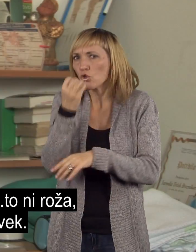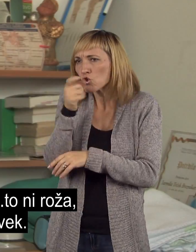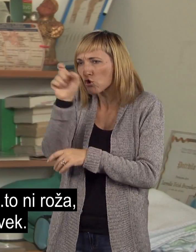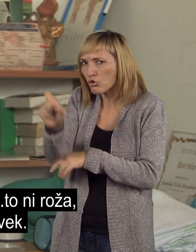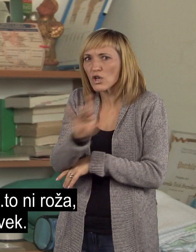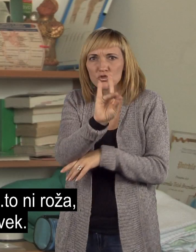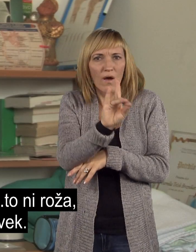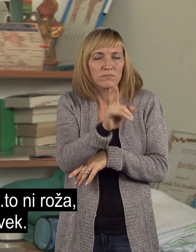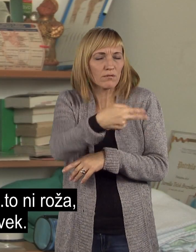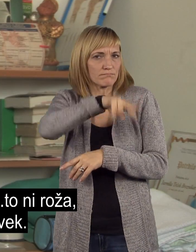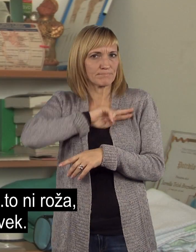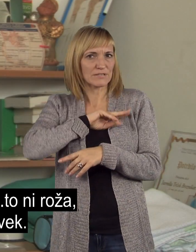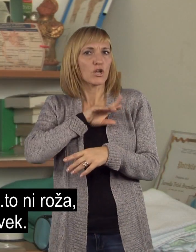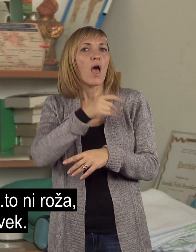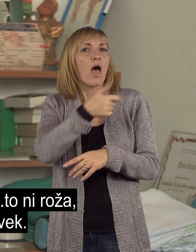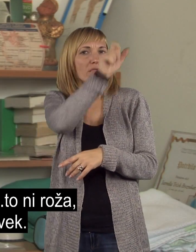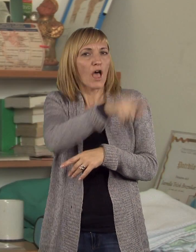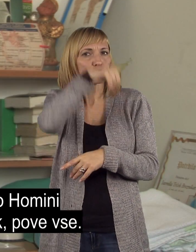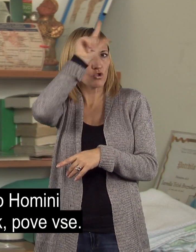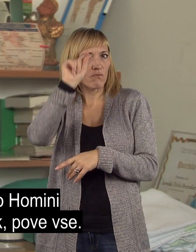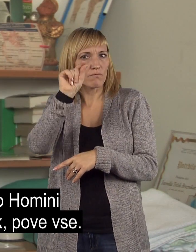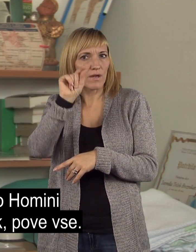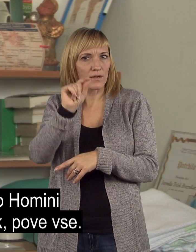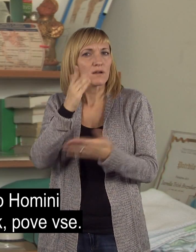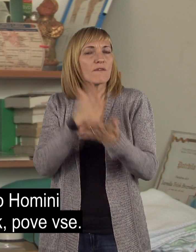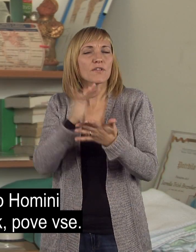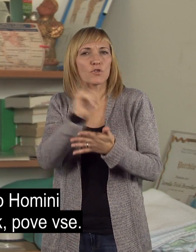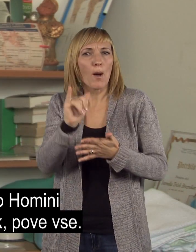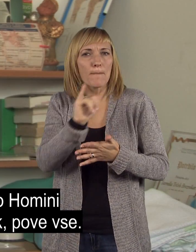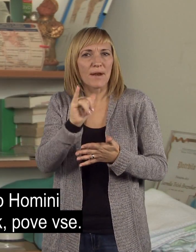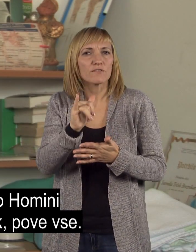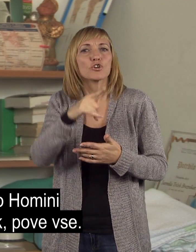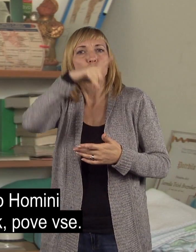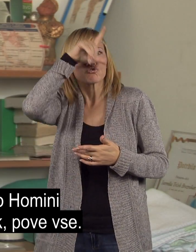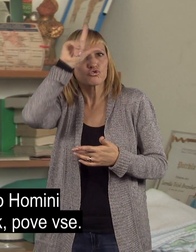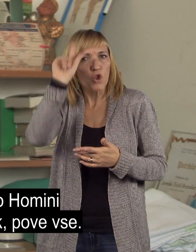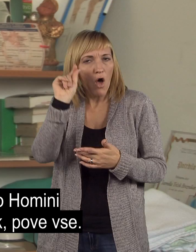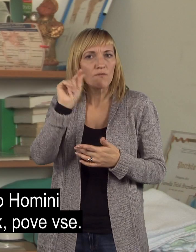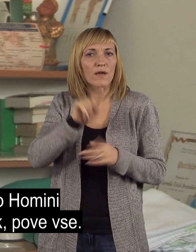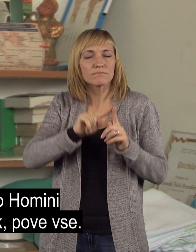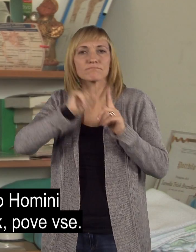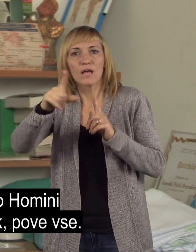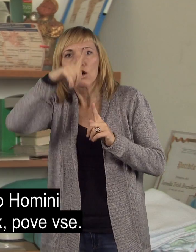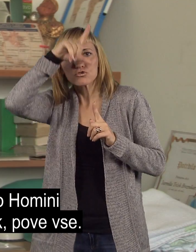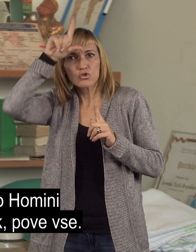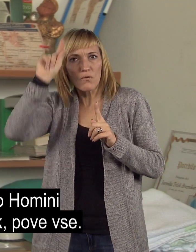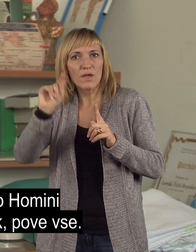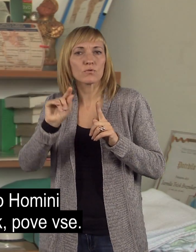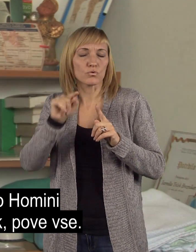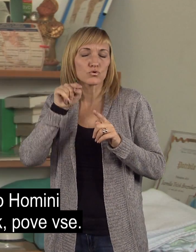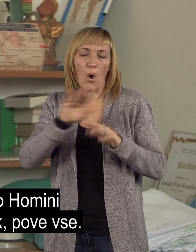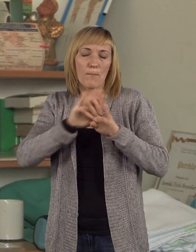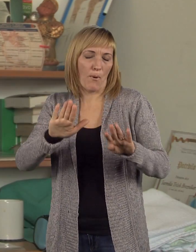ni roža, to ni žival, to je človek, Latinski pregovor homo homini lupus, človek človeku volk, pove vse.